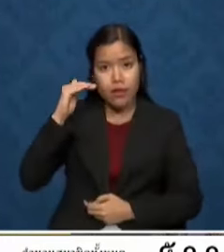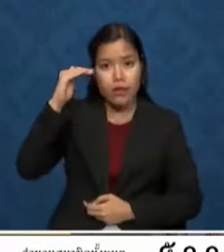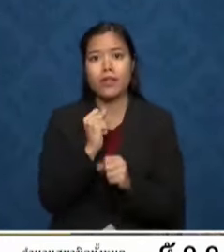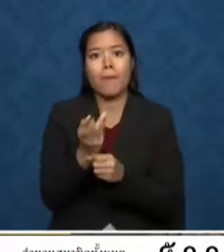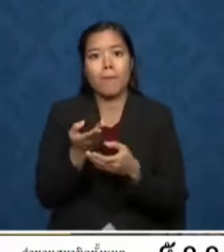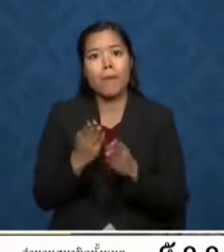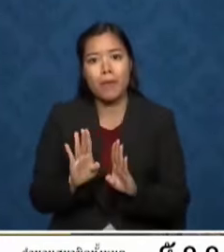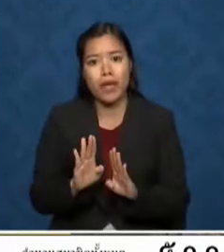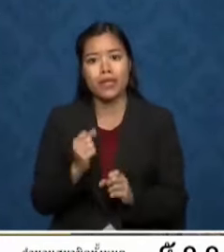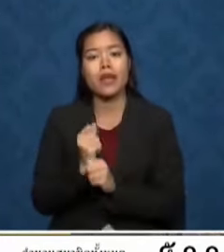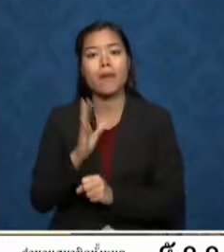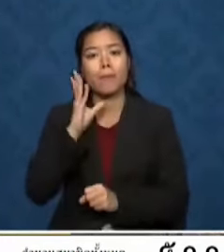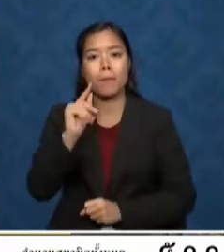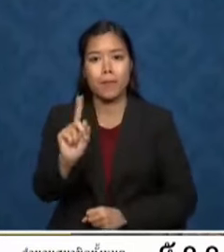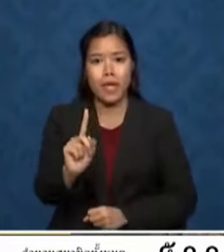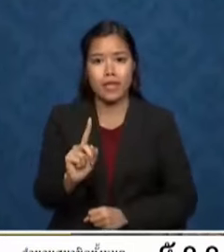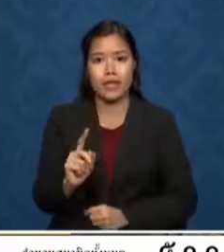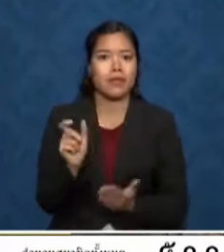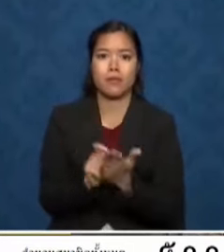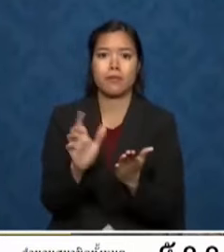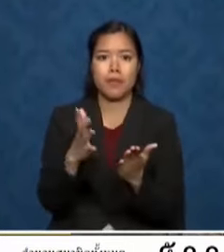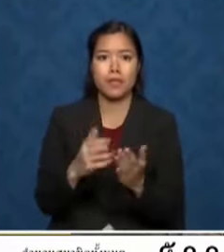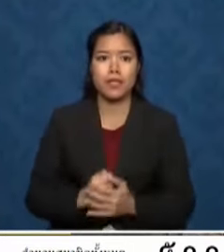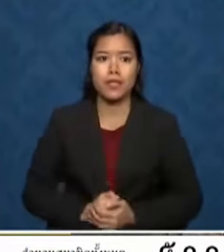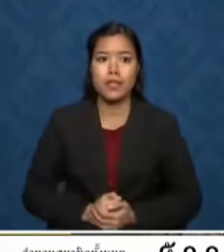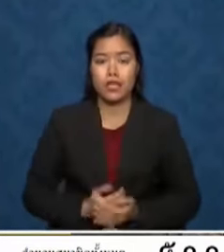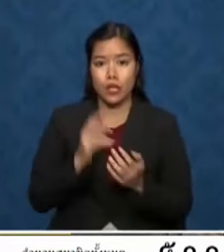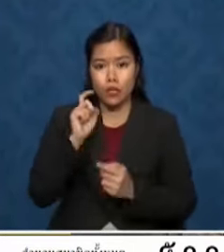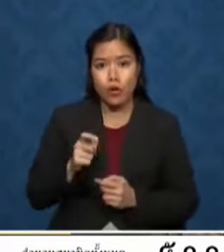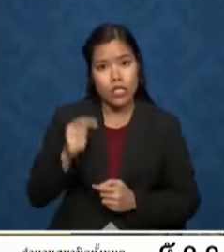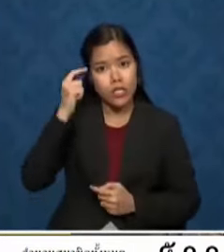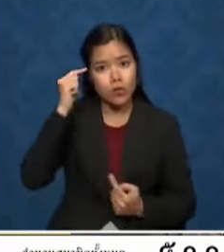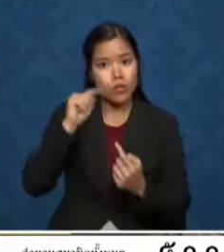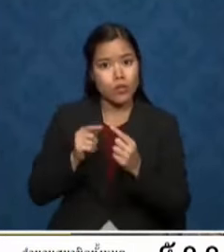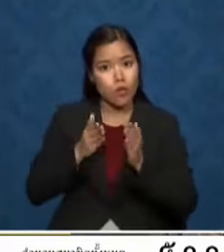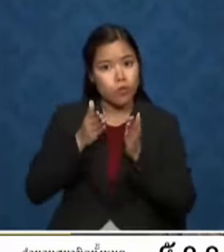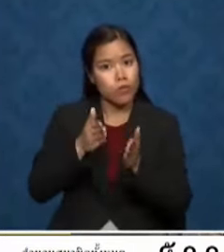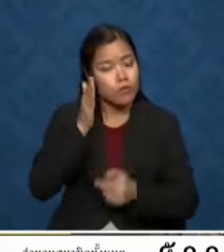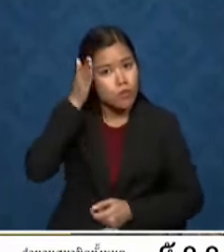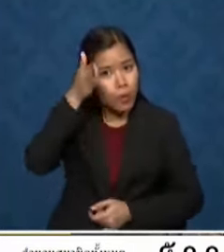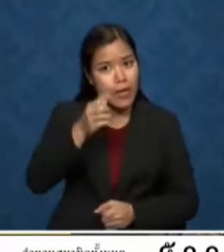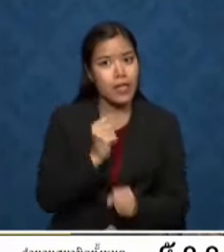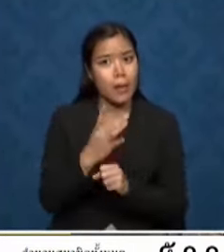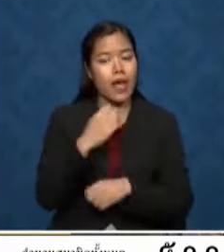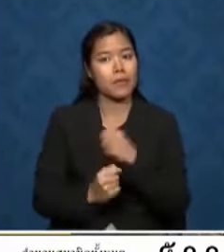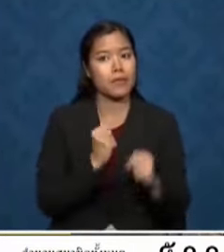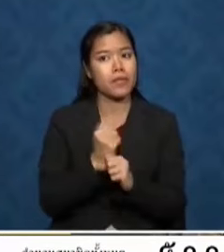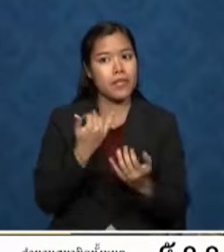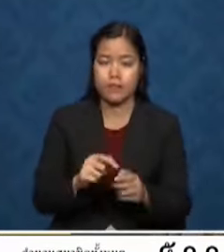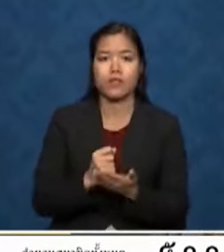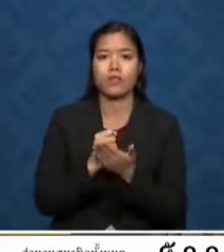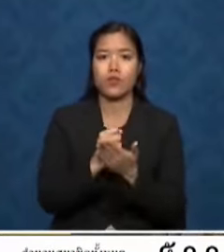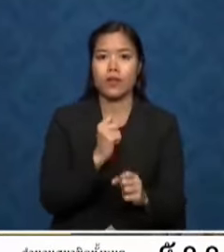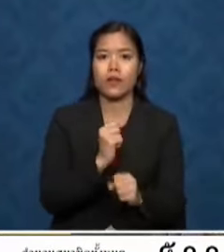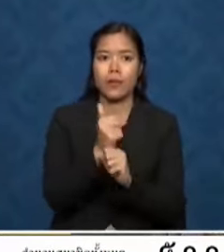ได้แล้วแนะนำให้ท่านมี Road Mapตรงนี้เนี่ยว่าในช่วงเ่อไตรมาสนี้ท่านจะทำอะไรปีนี้ท่านจะทำอะไรสมัยนี้ท่านจะทำ